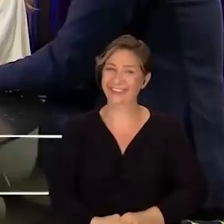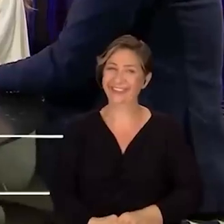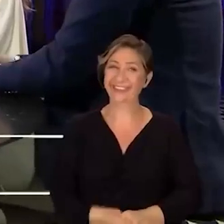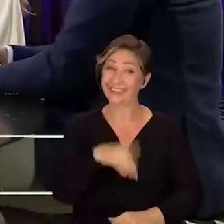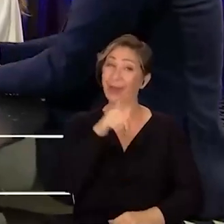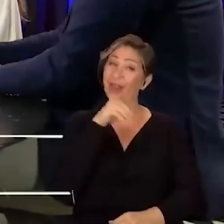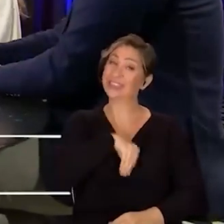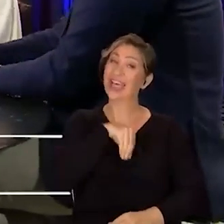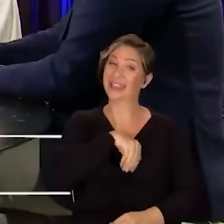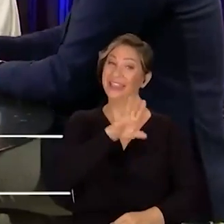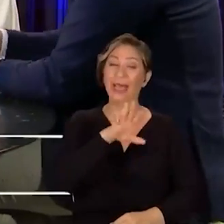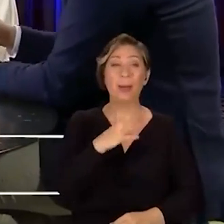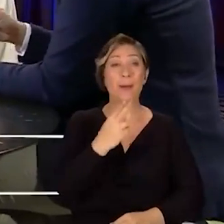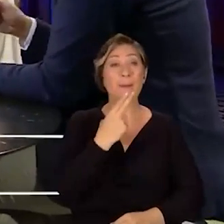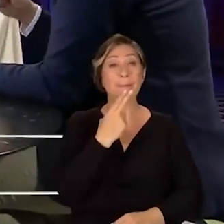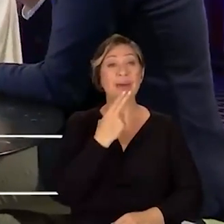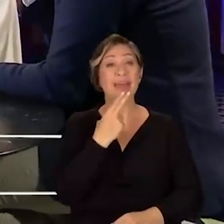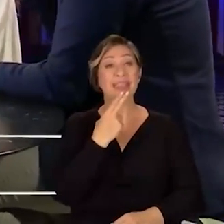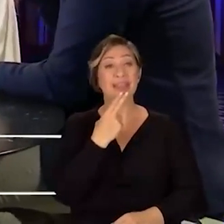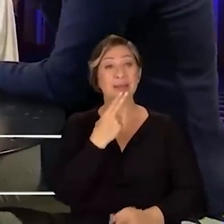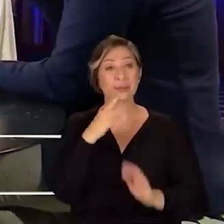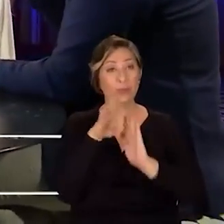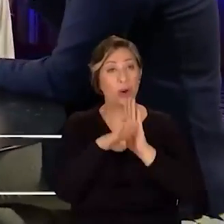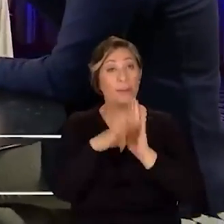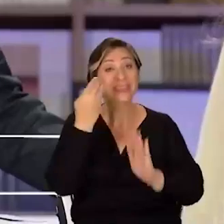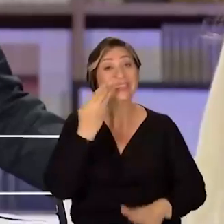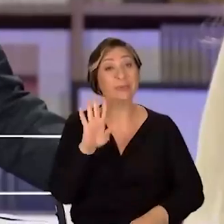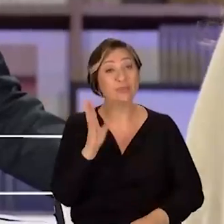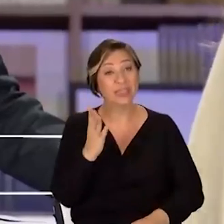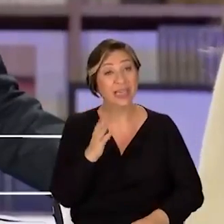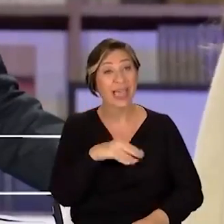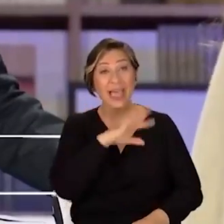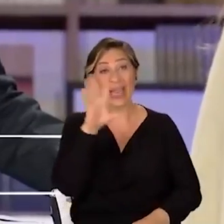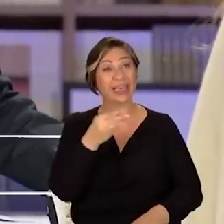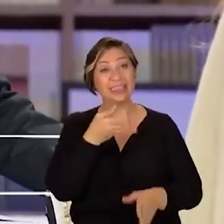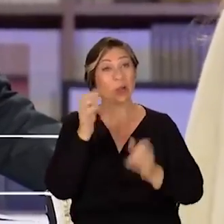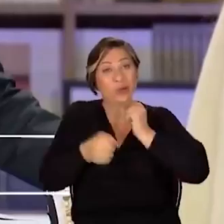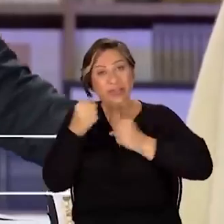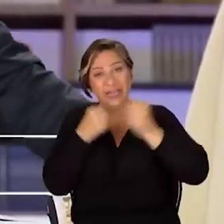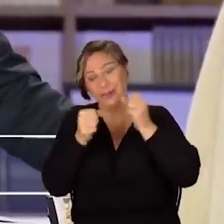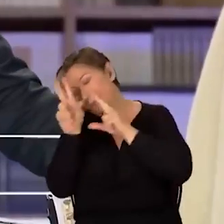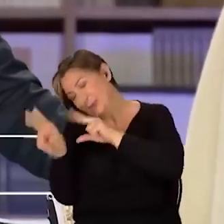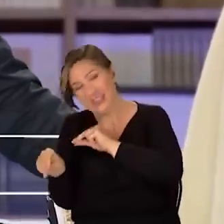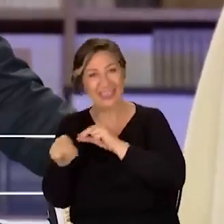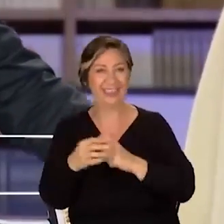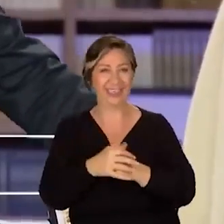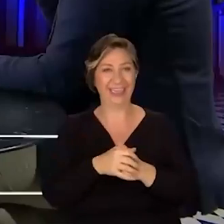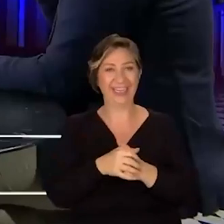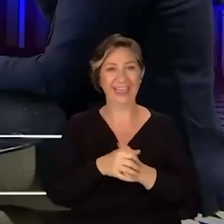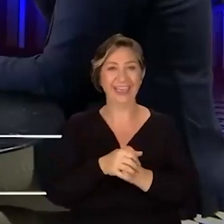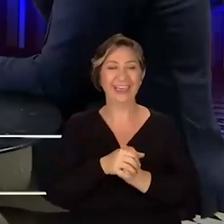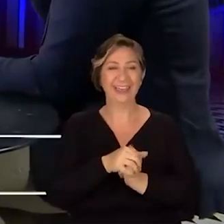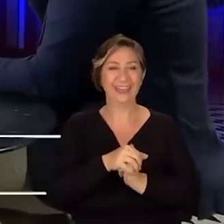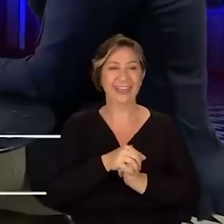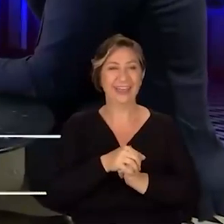Evet. Bayanlar için bir şey söyleyeceğim. Hayır, program izlenmeyecek. Herkes gidecek koşarak yatak odasına